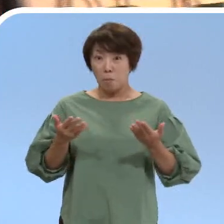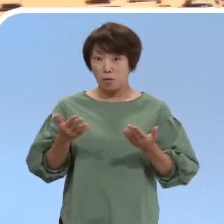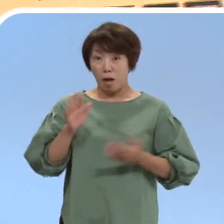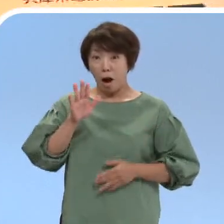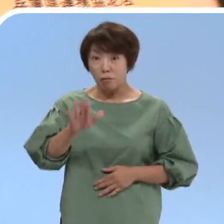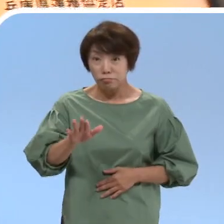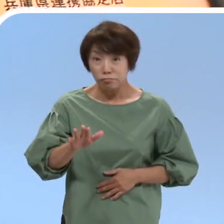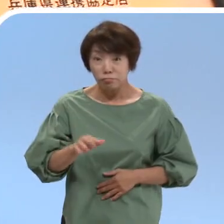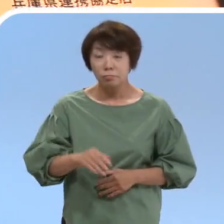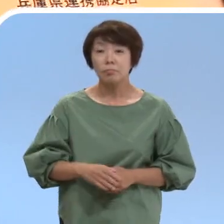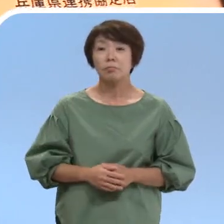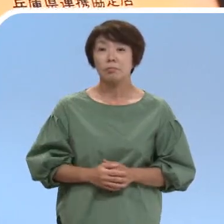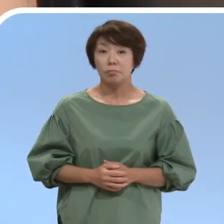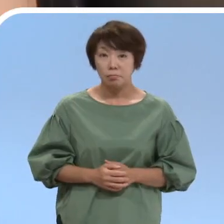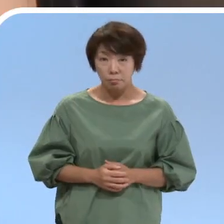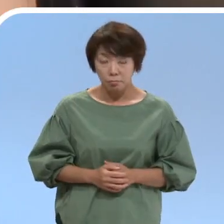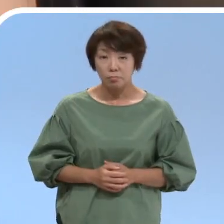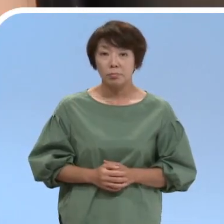がある。